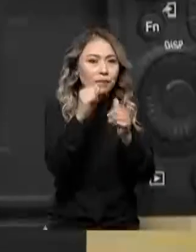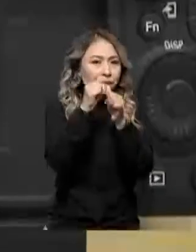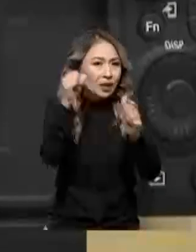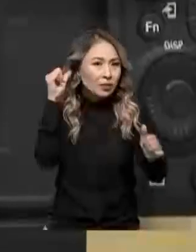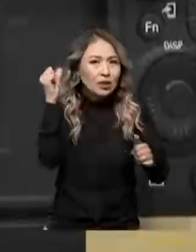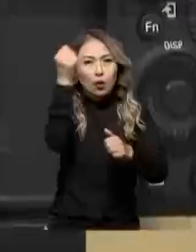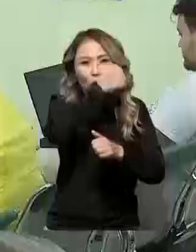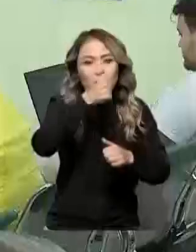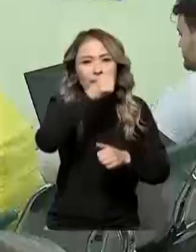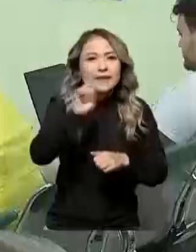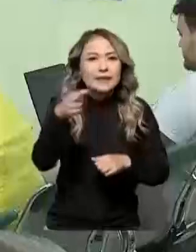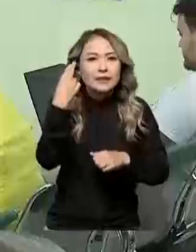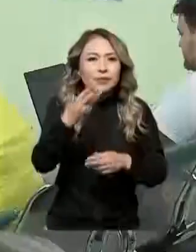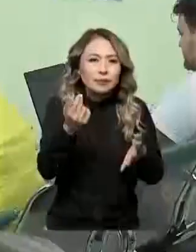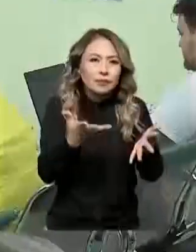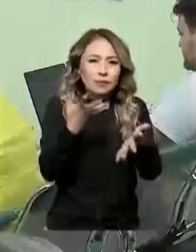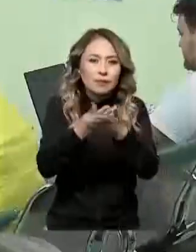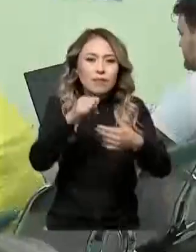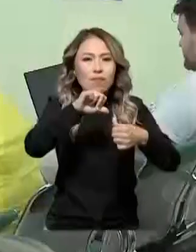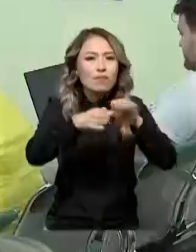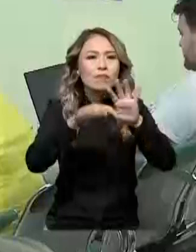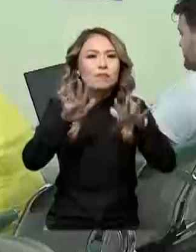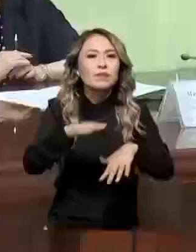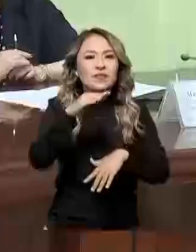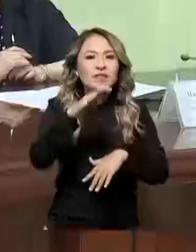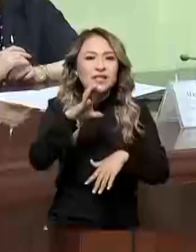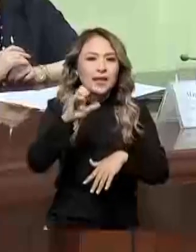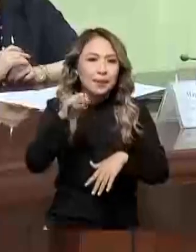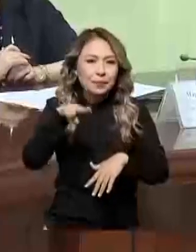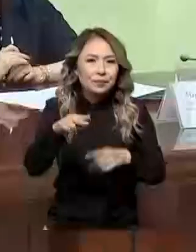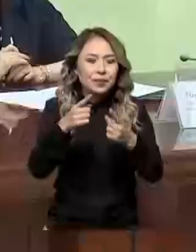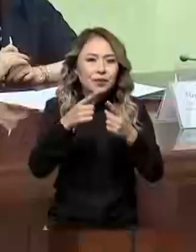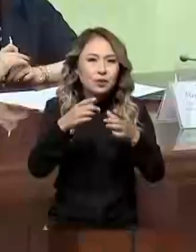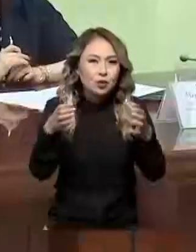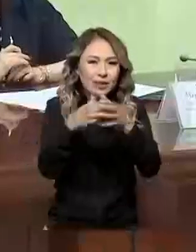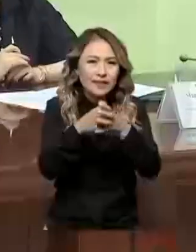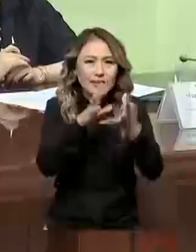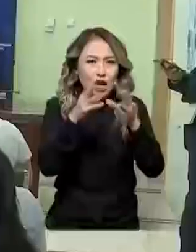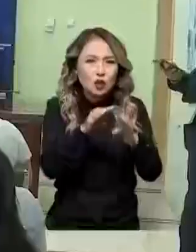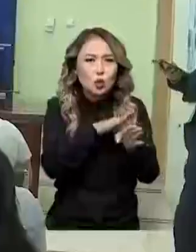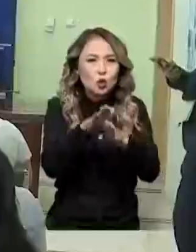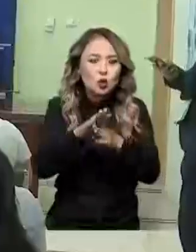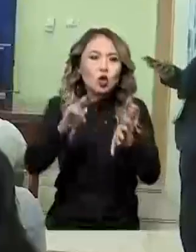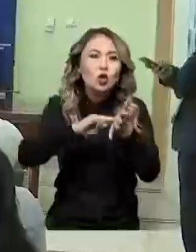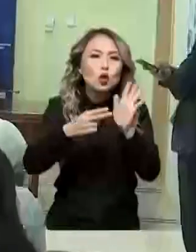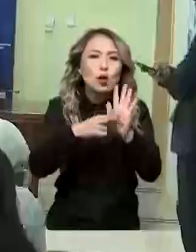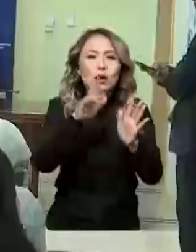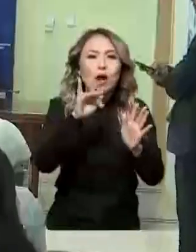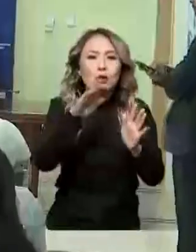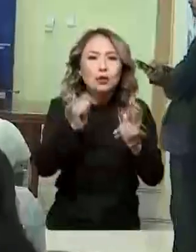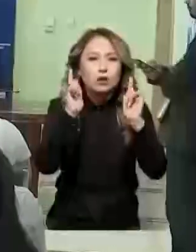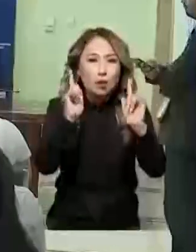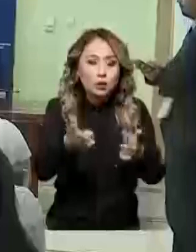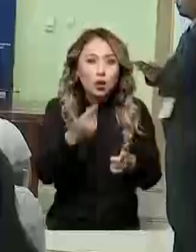бағытталған. Былтыр желтоқсанда елдегі қаржылық тұрақтылық жөніндегі кеңес FSAP ұсынымдарын іске асыру жөндегі